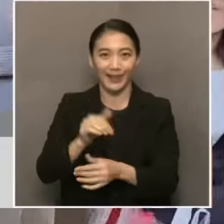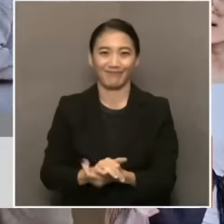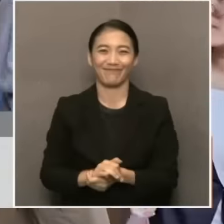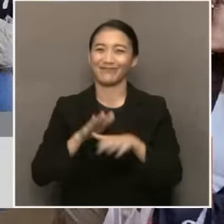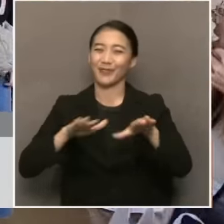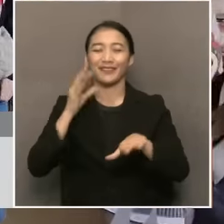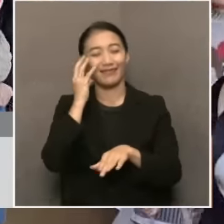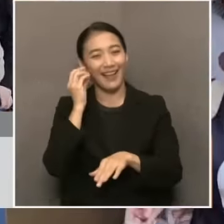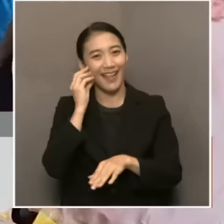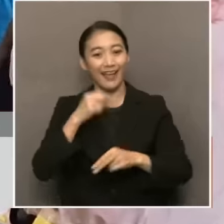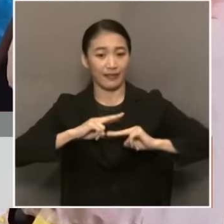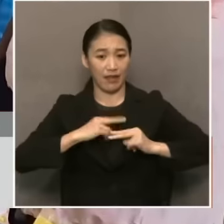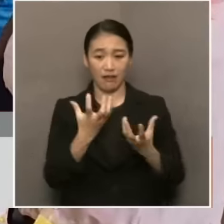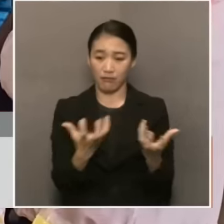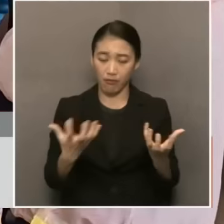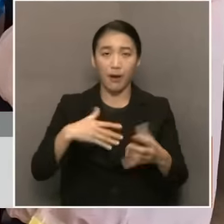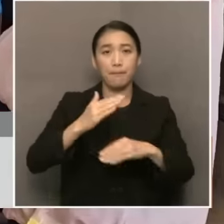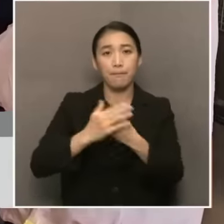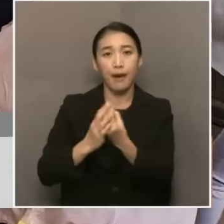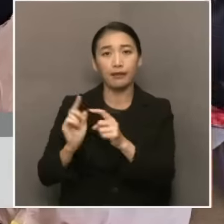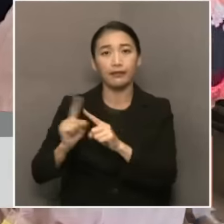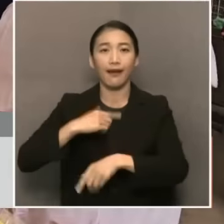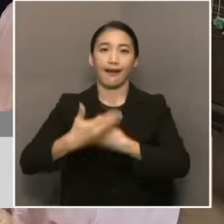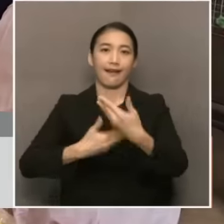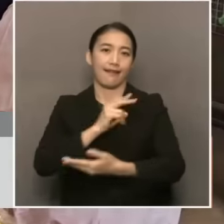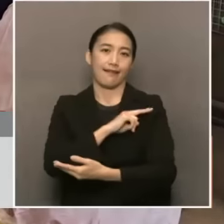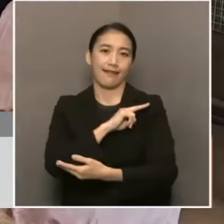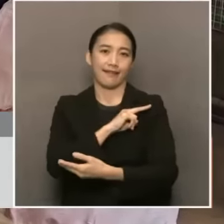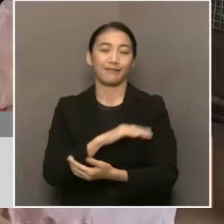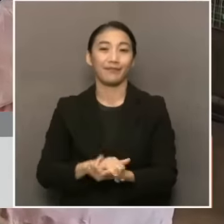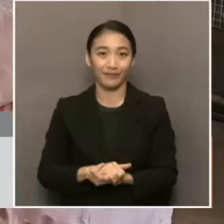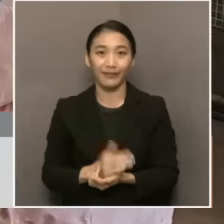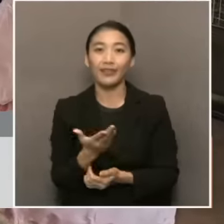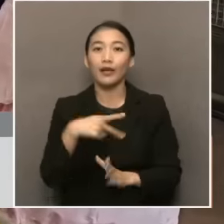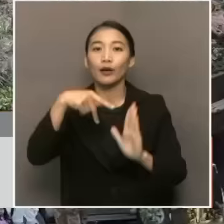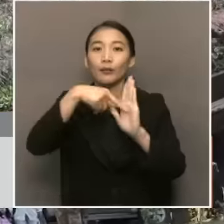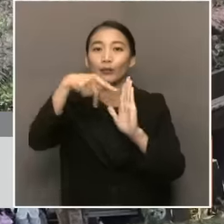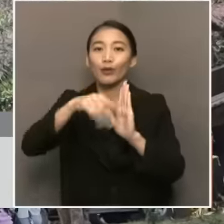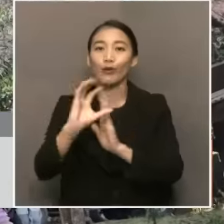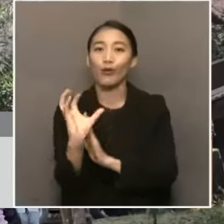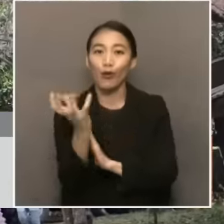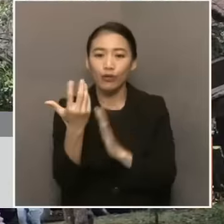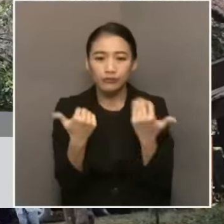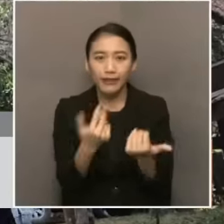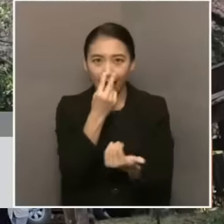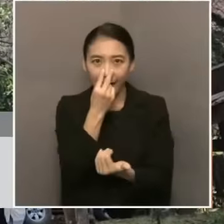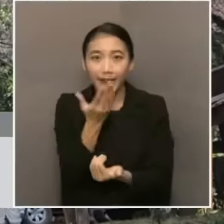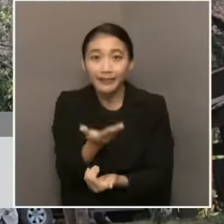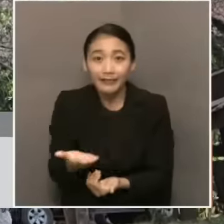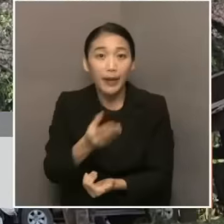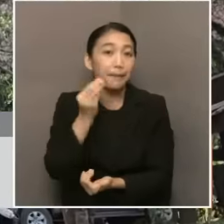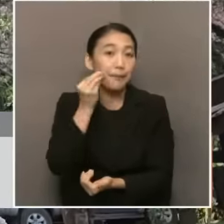ทุกคนเลยด้วยทางประธานสภาอุตสาหกรรมท่องเที่ยวจังหวัดพิษณุโลกค่ะบอกว่าสำหรับบรรยากาศการท่องเที่ยวที่บ้านดองกล้า